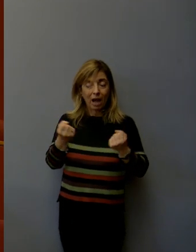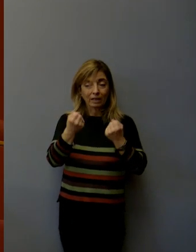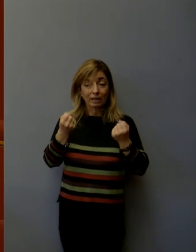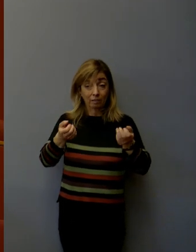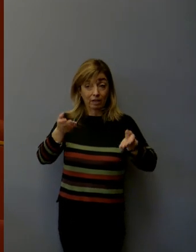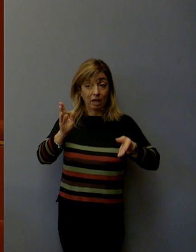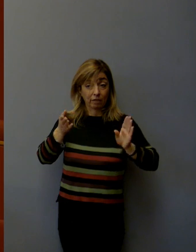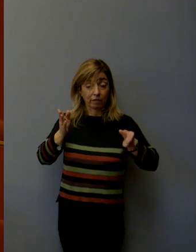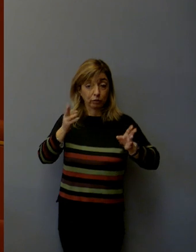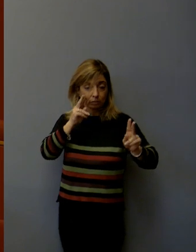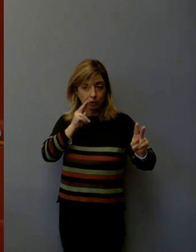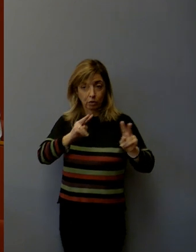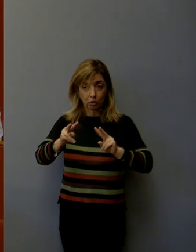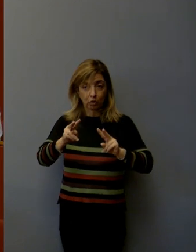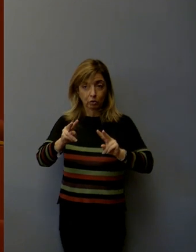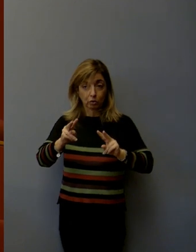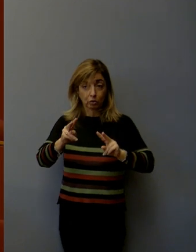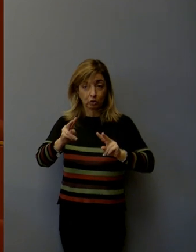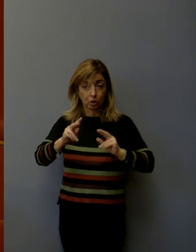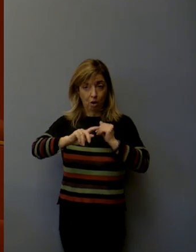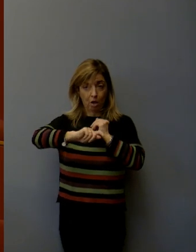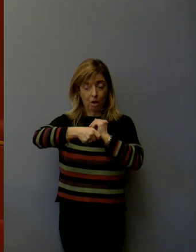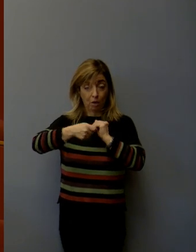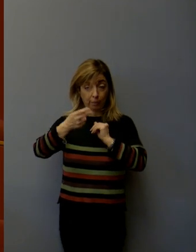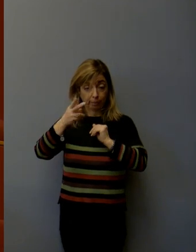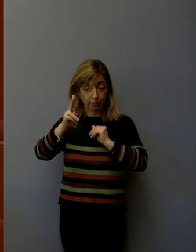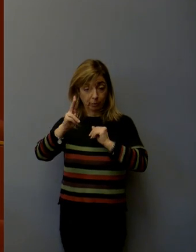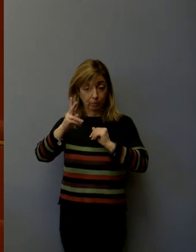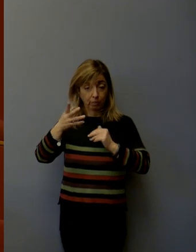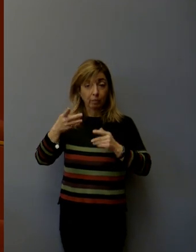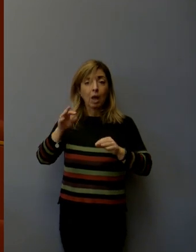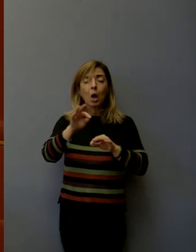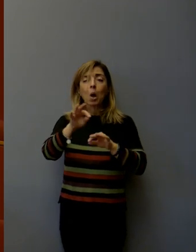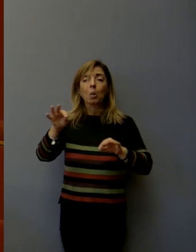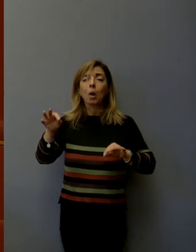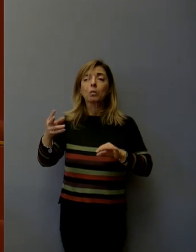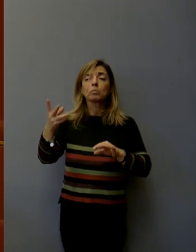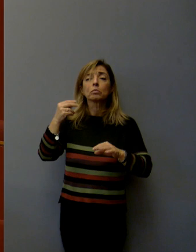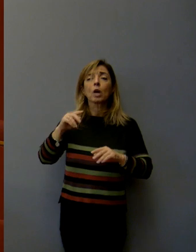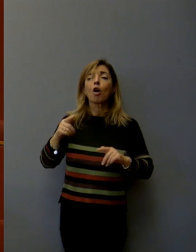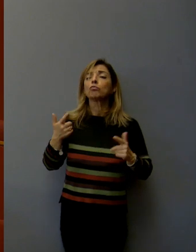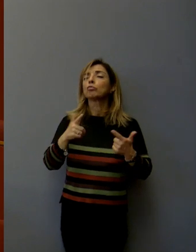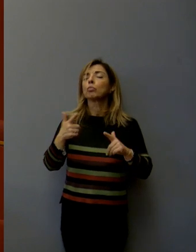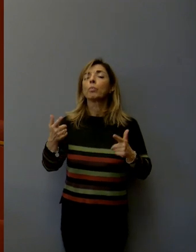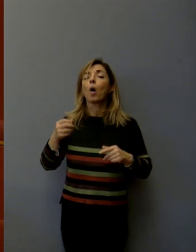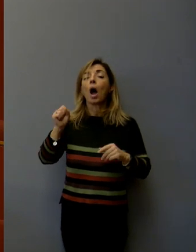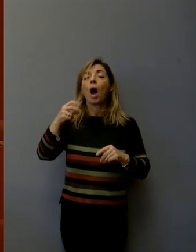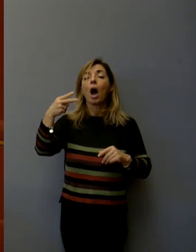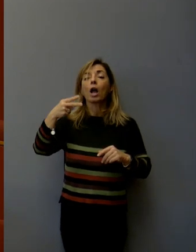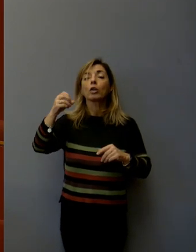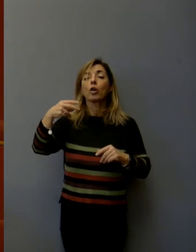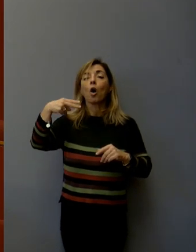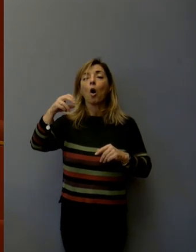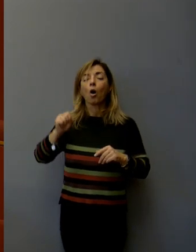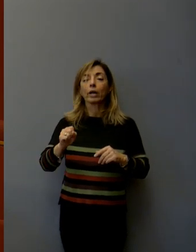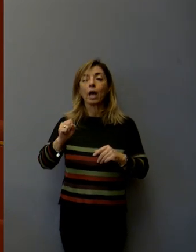perché nonostante sia stato detto da qualcuno Ah ma non molto più la nona io sono andata a leggermi tutte le carte mi sembra che la